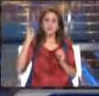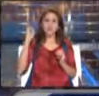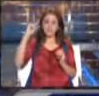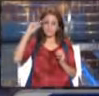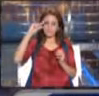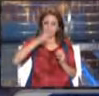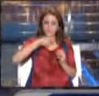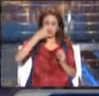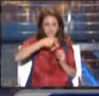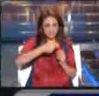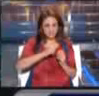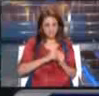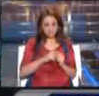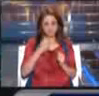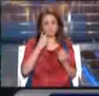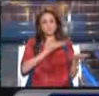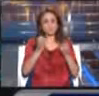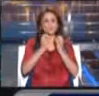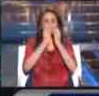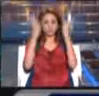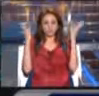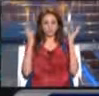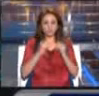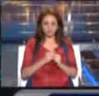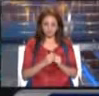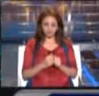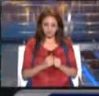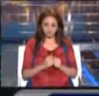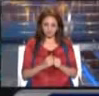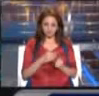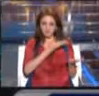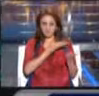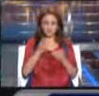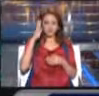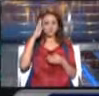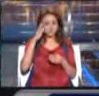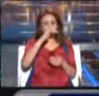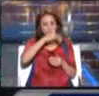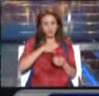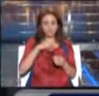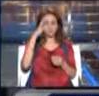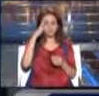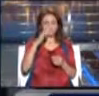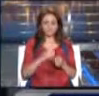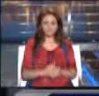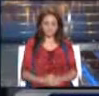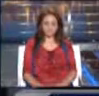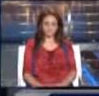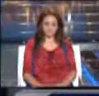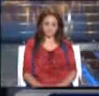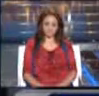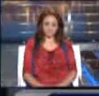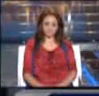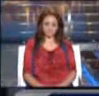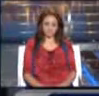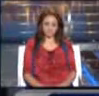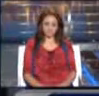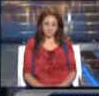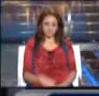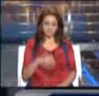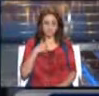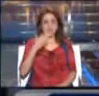وسهلا بحضراتكم. اهلا بيك. شرفتونا ونورتونا وشاكرين جدا حضوركم النهارده. واسمحوا لي ان انا قبل